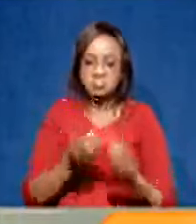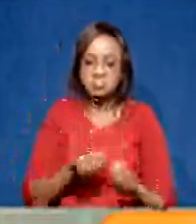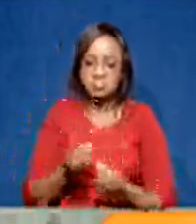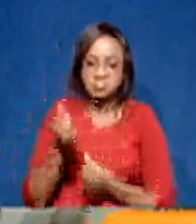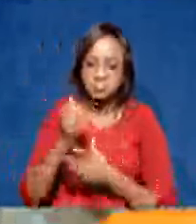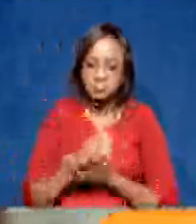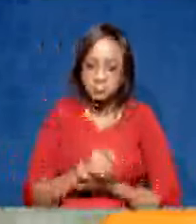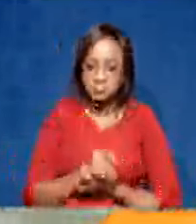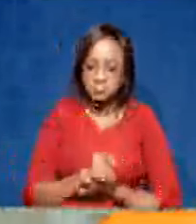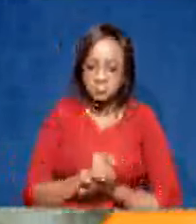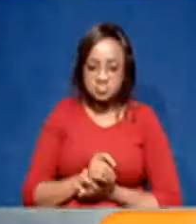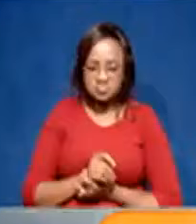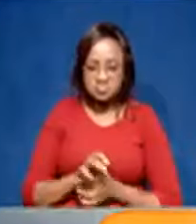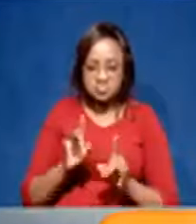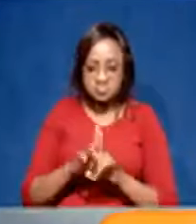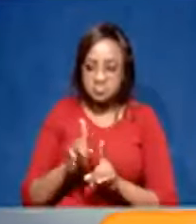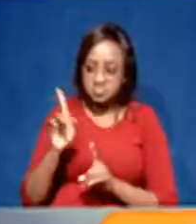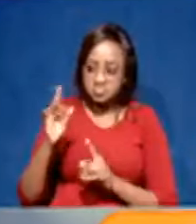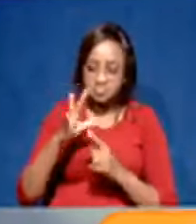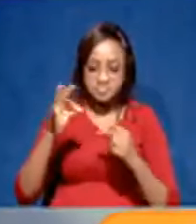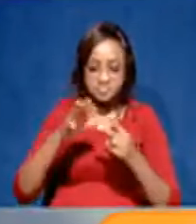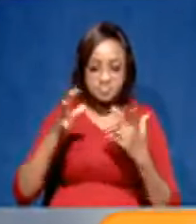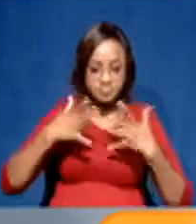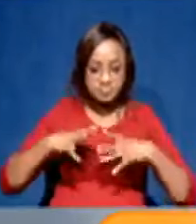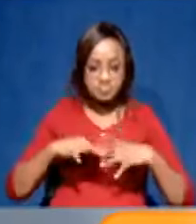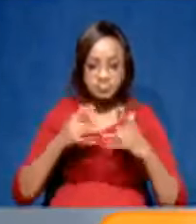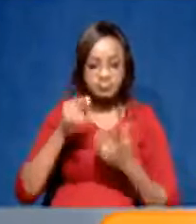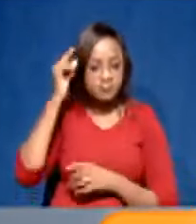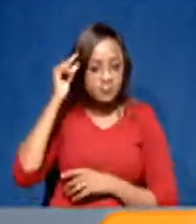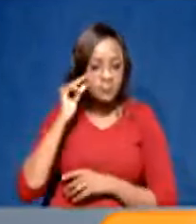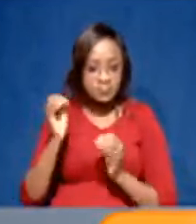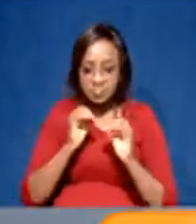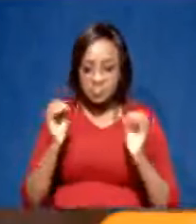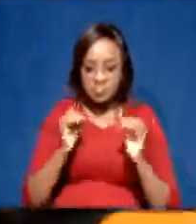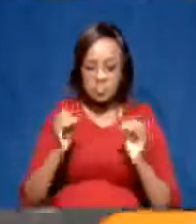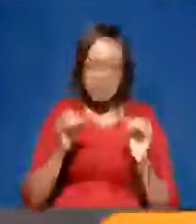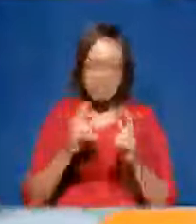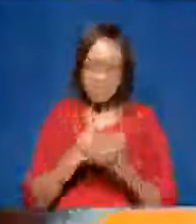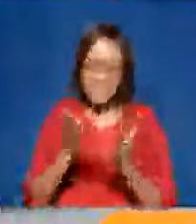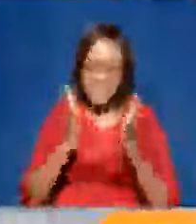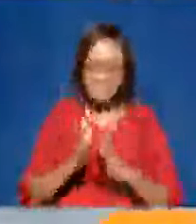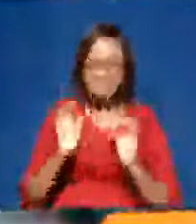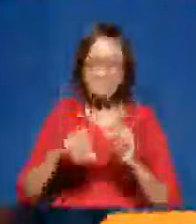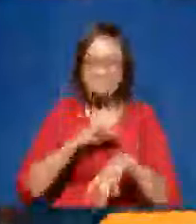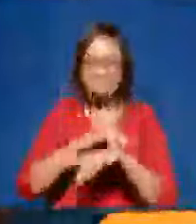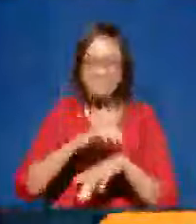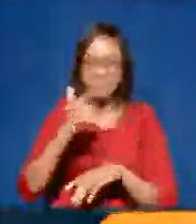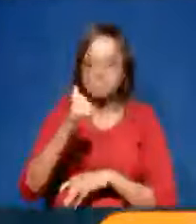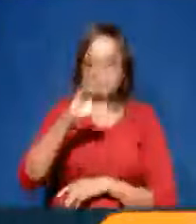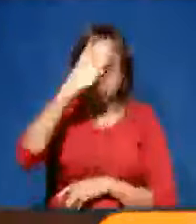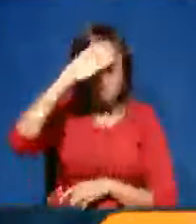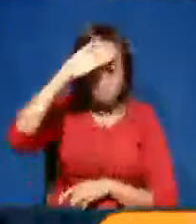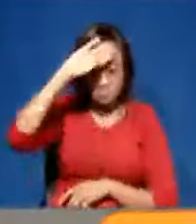Na kama malaria ambayo haichagui umri wala jinsia, mtu yoyote anaweza kupata yellow fever. Tuseme uende